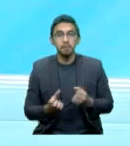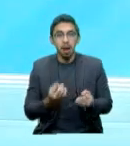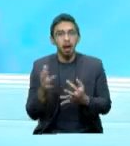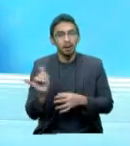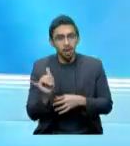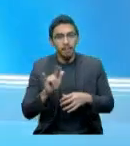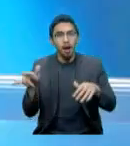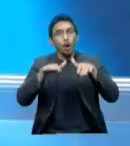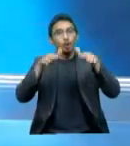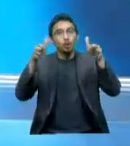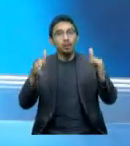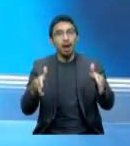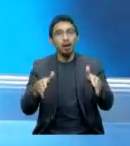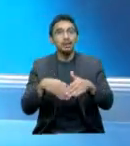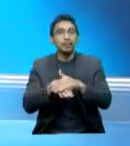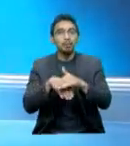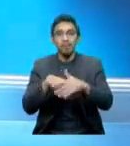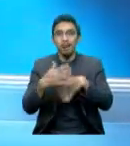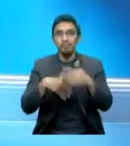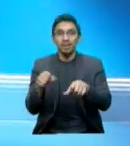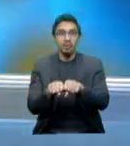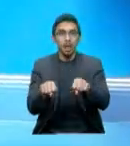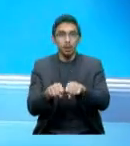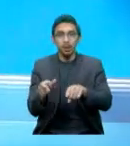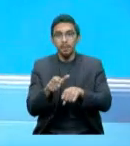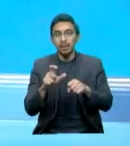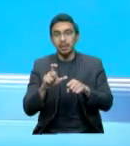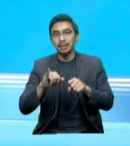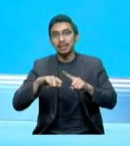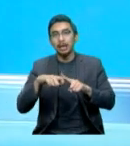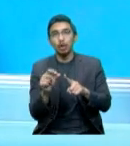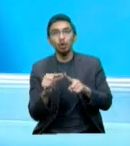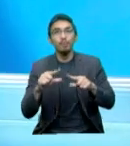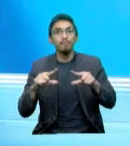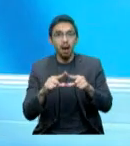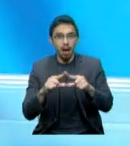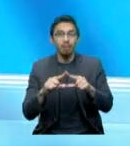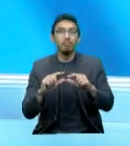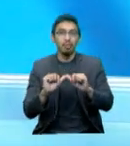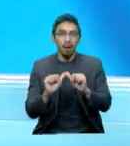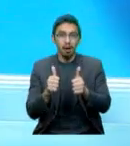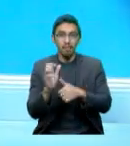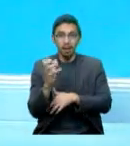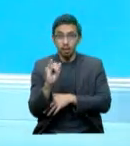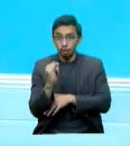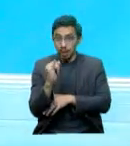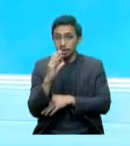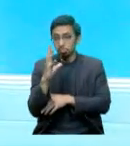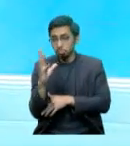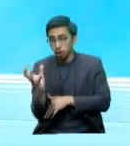pemsa kebakaran juga melanda sebuah gudang penyimpanan pabrik sepatu di kecamatan Cikupa Kabupaten Tangerang bantan pada Jumat